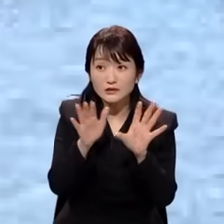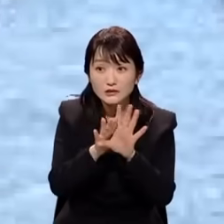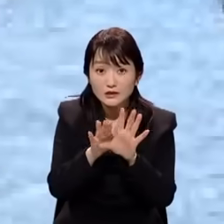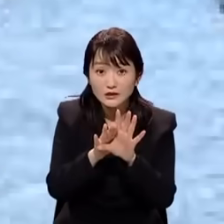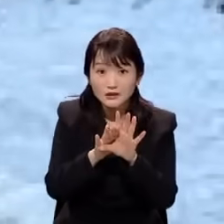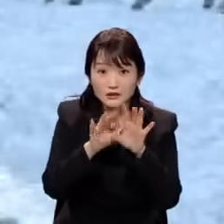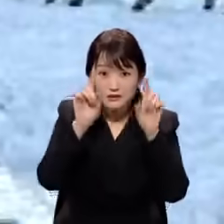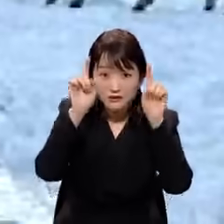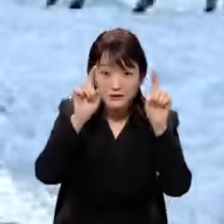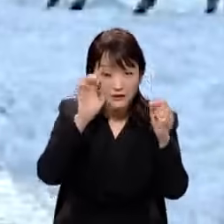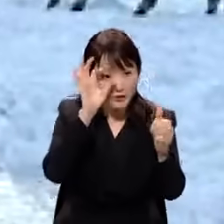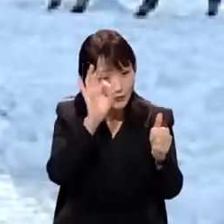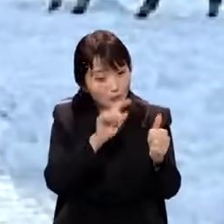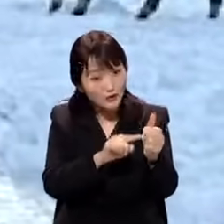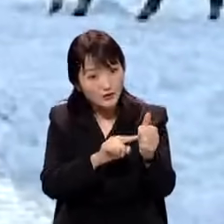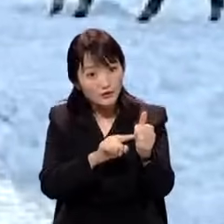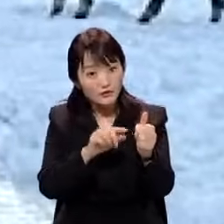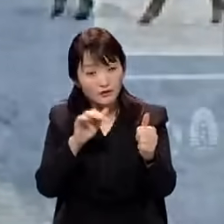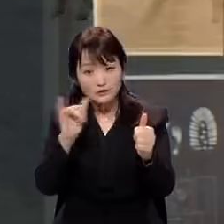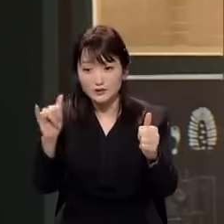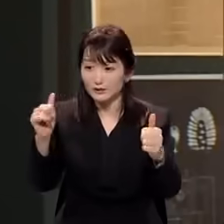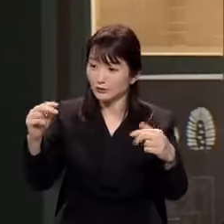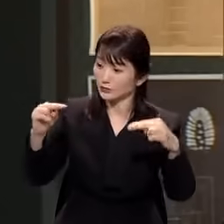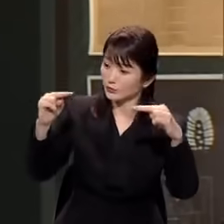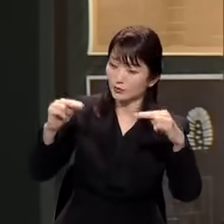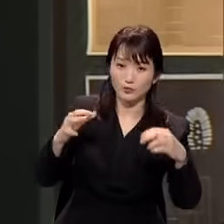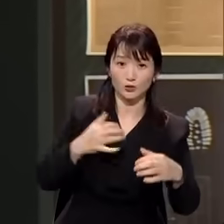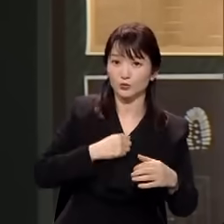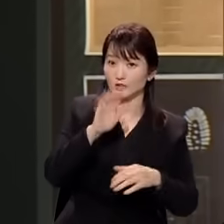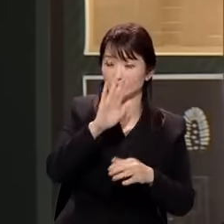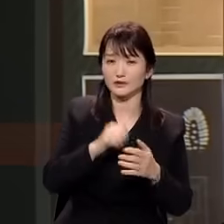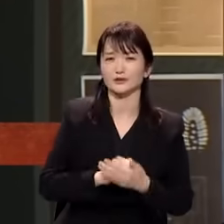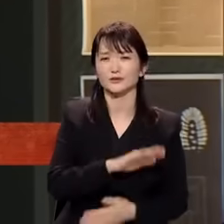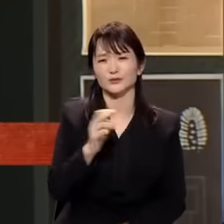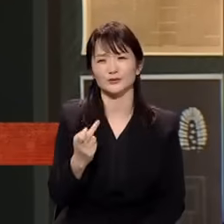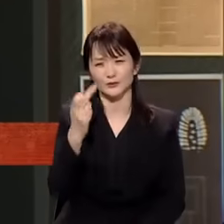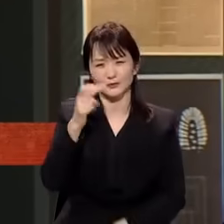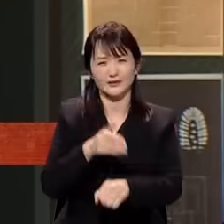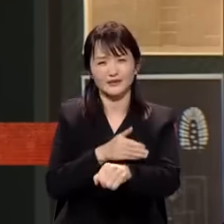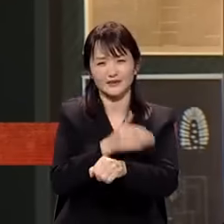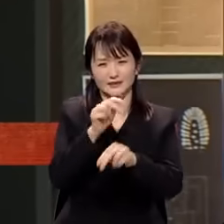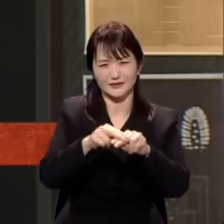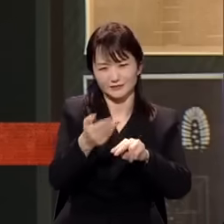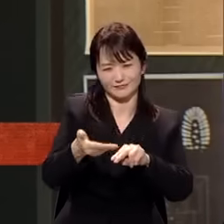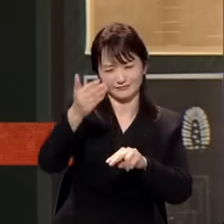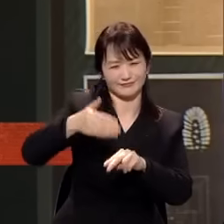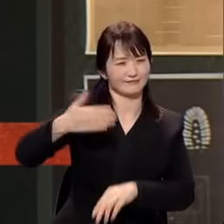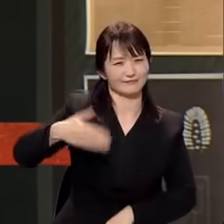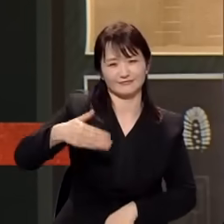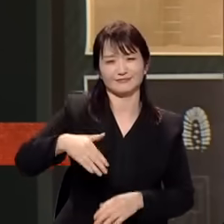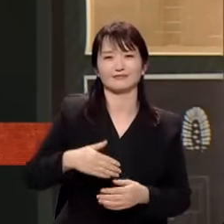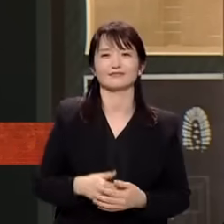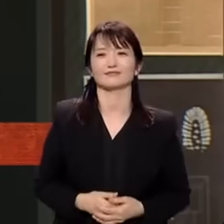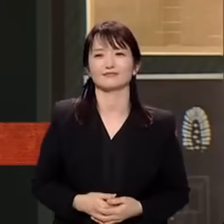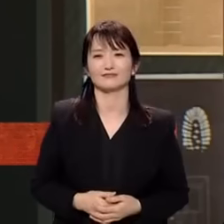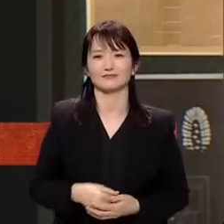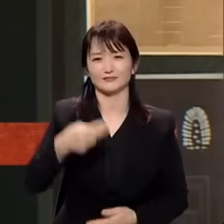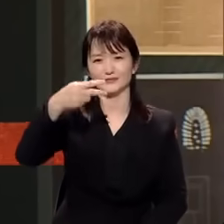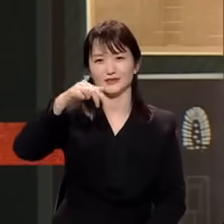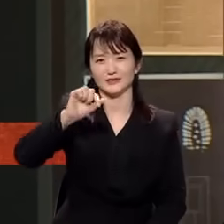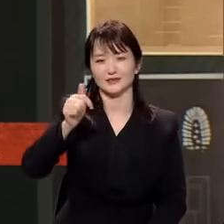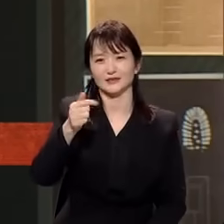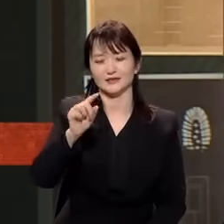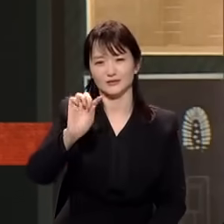놀라질 않네요 하신 노은수님. 우리 오빠 허성화 과장 승진했대요. 오빠 정말 대견합니다 하신 허성애님,